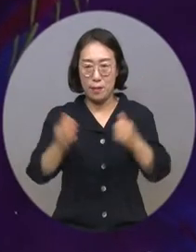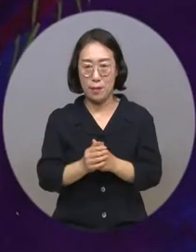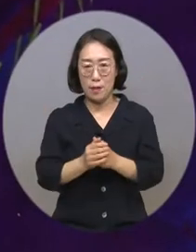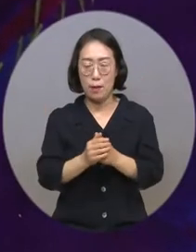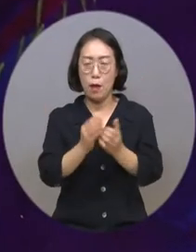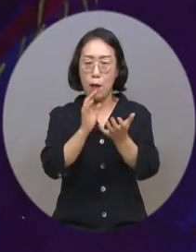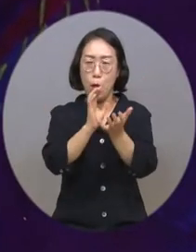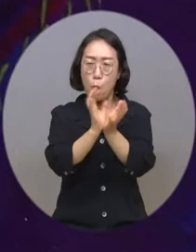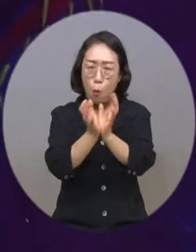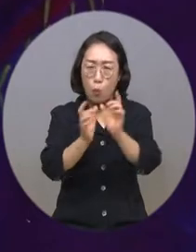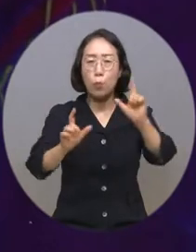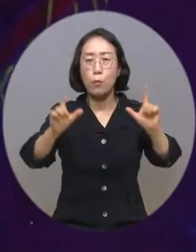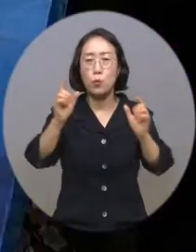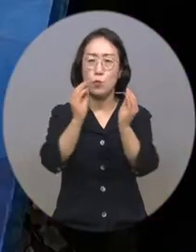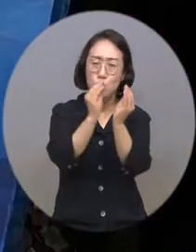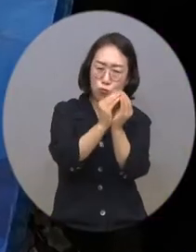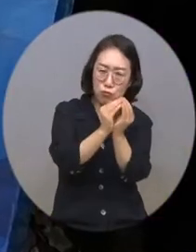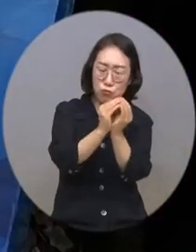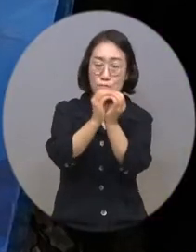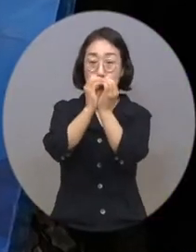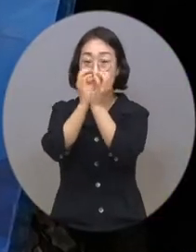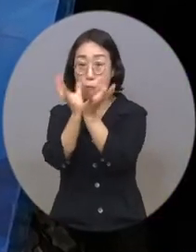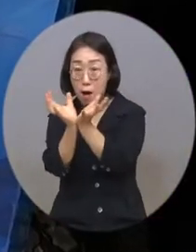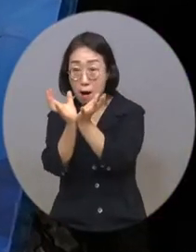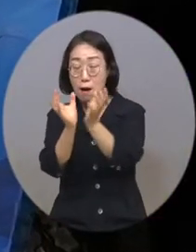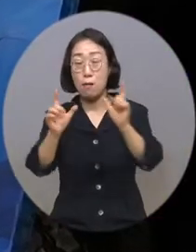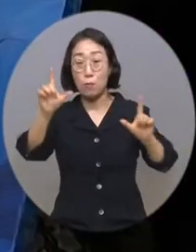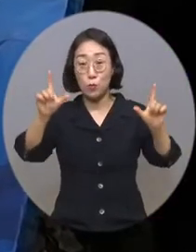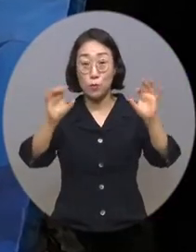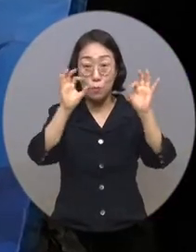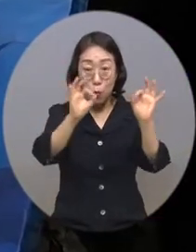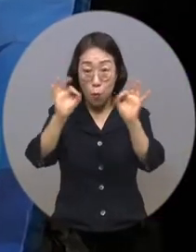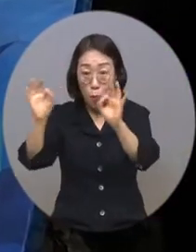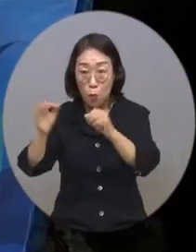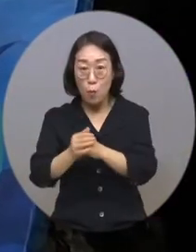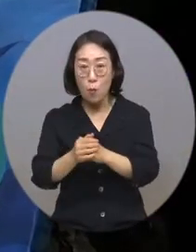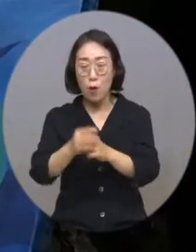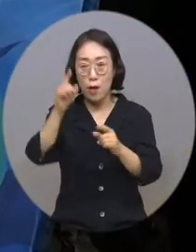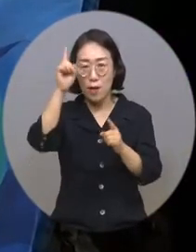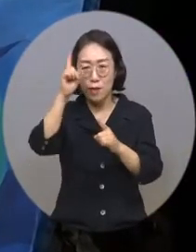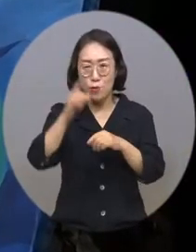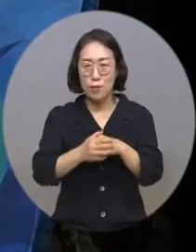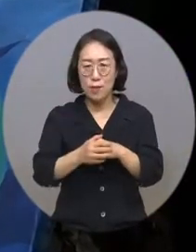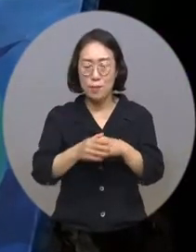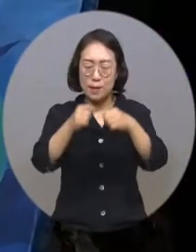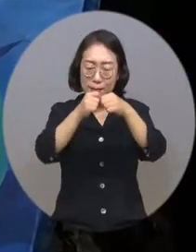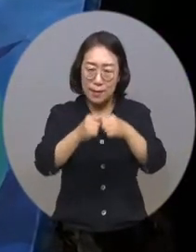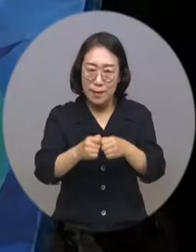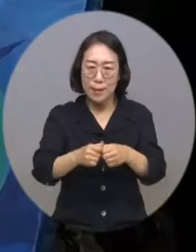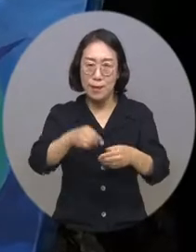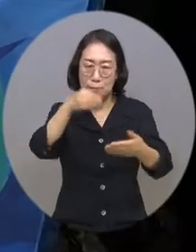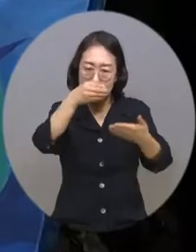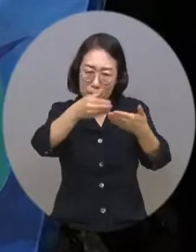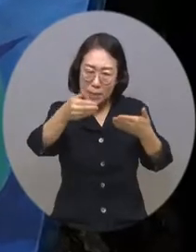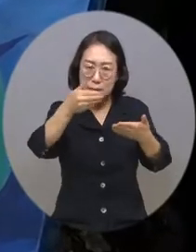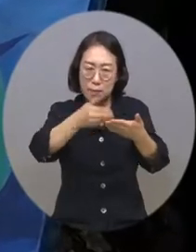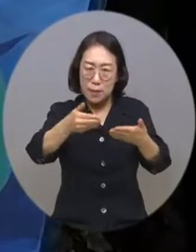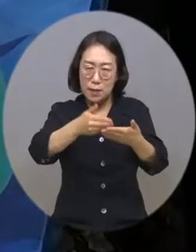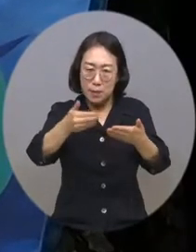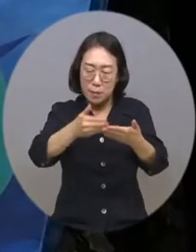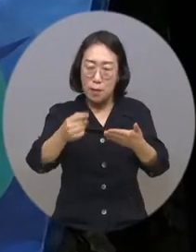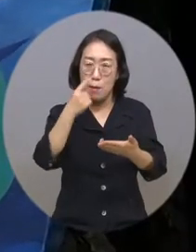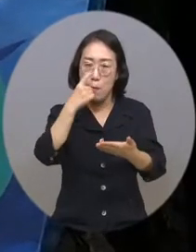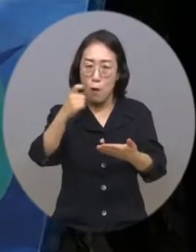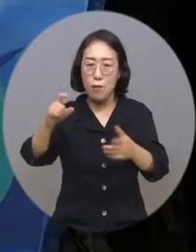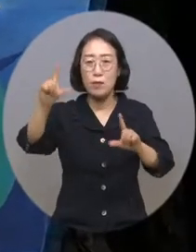꽃봉오리 모습부터 꽃이 활짝 핀 연꽃들은 이춘희 작가의 섬세한 손길을 거쳐 아름다운 자태를